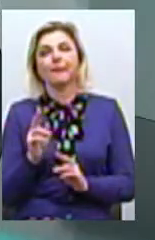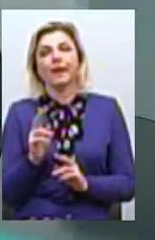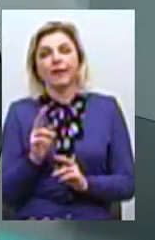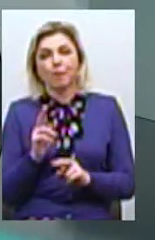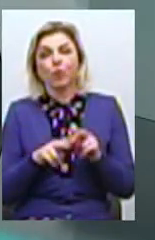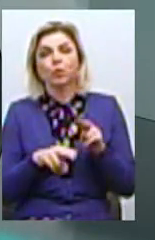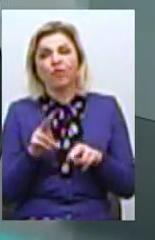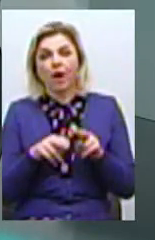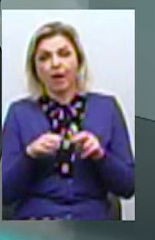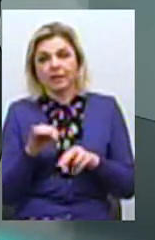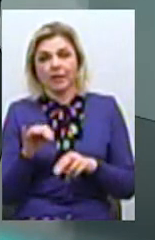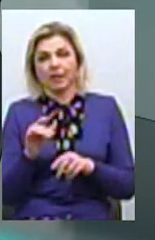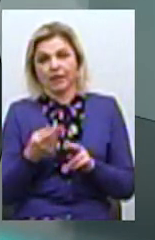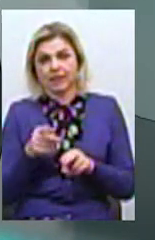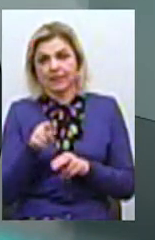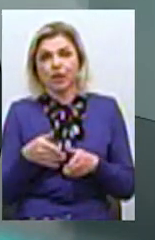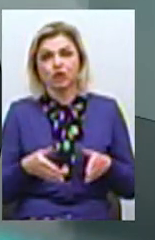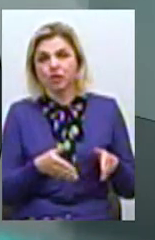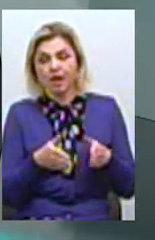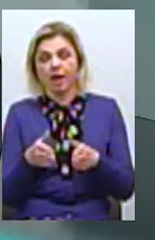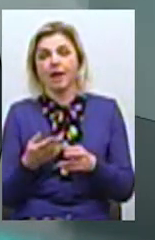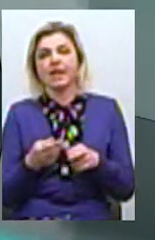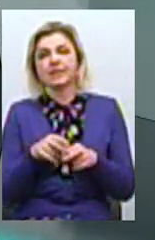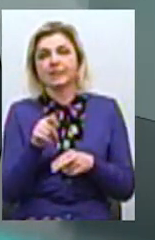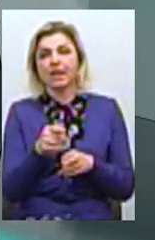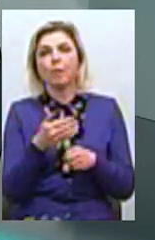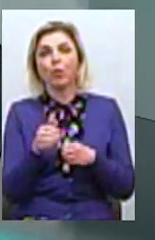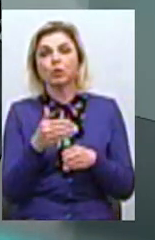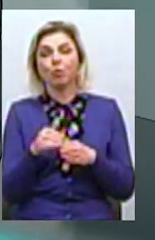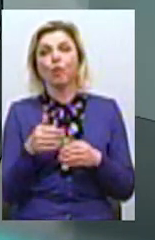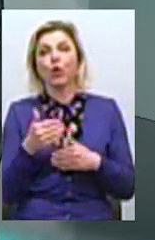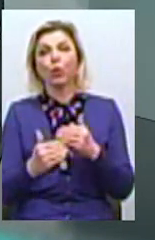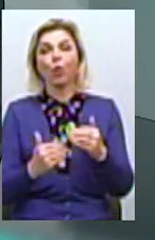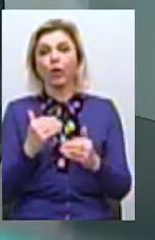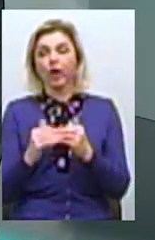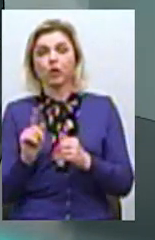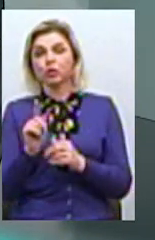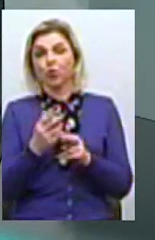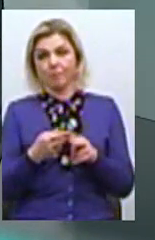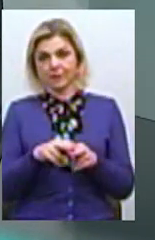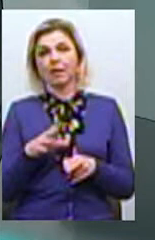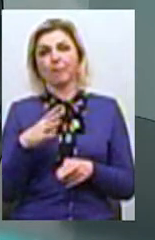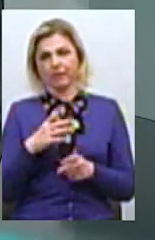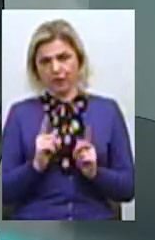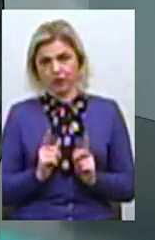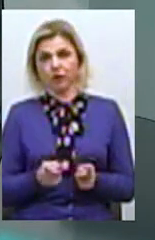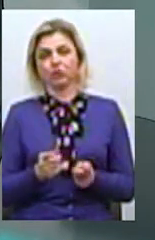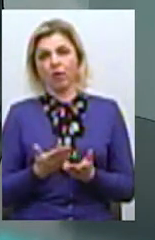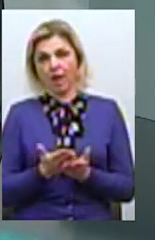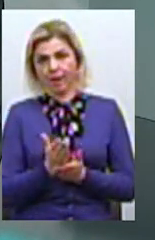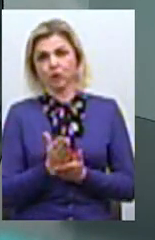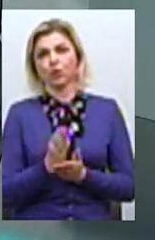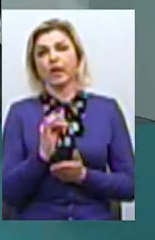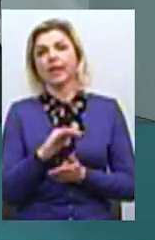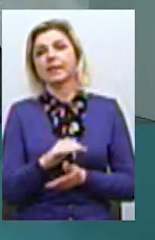будувати цей шлях, ці поступові кроки, для того, щоб це було дійсно якісно